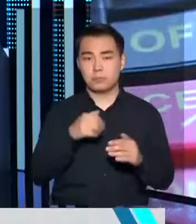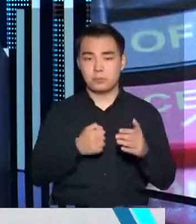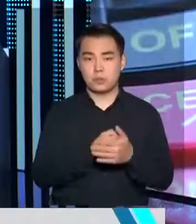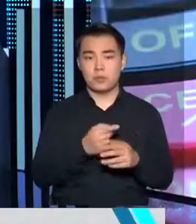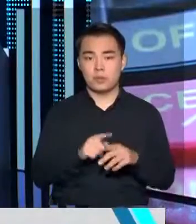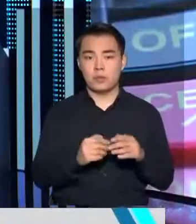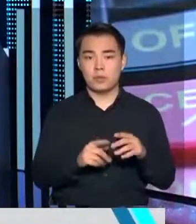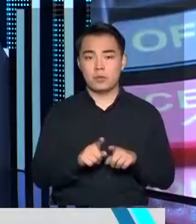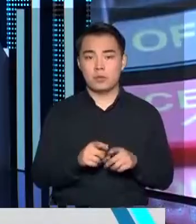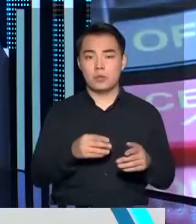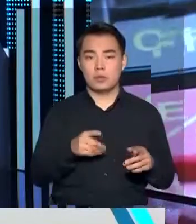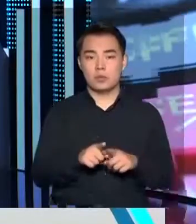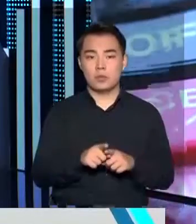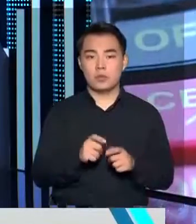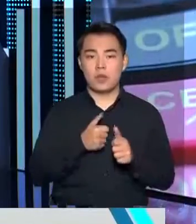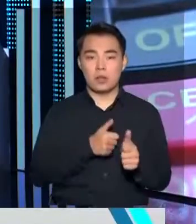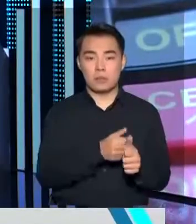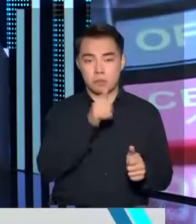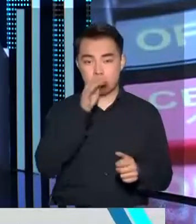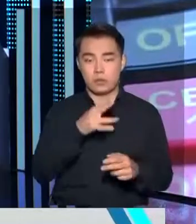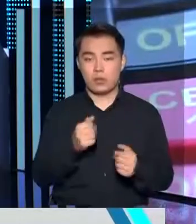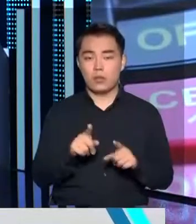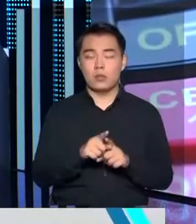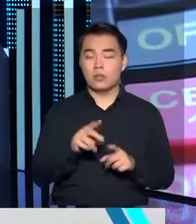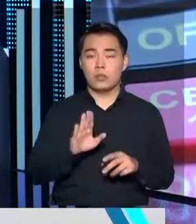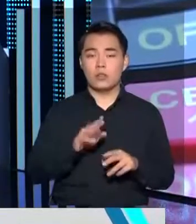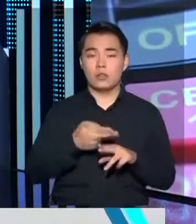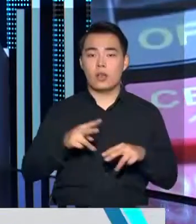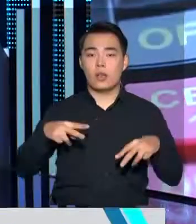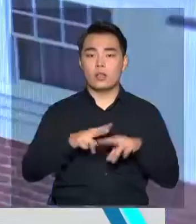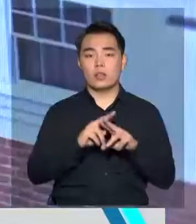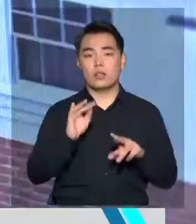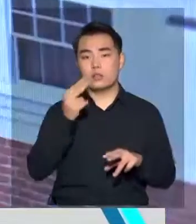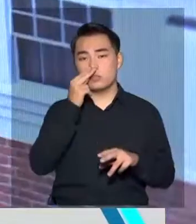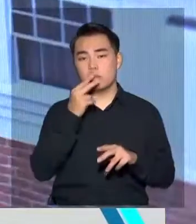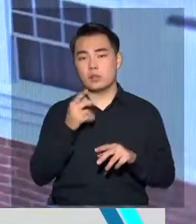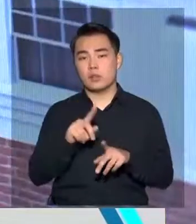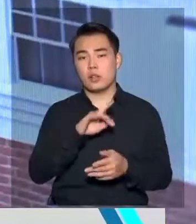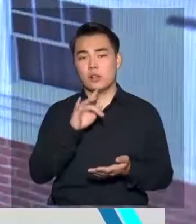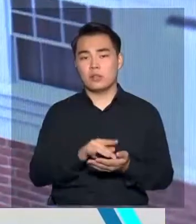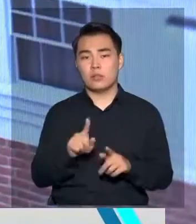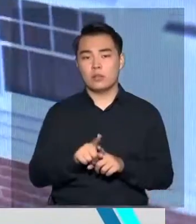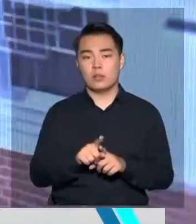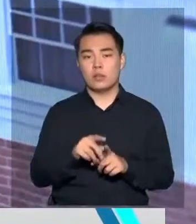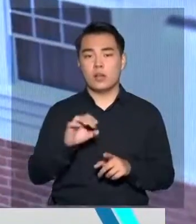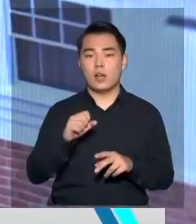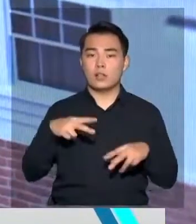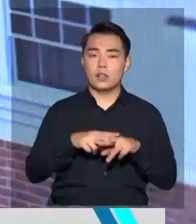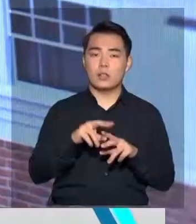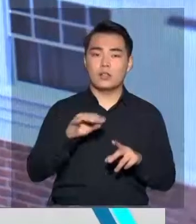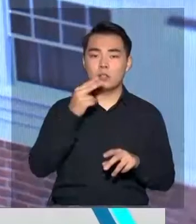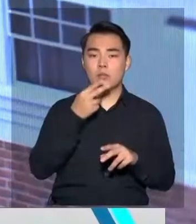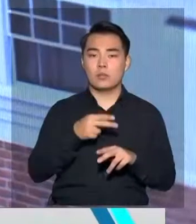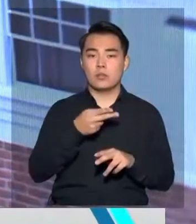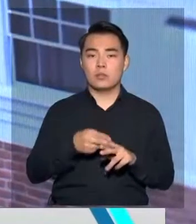мысалға бүгінгі таңда Астана қаласы, Шымкент қаласы, Шымкент емес, Астана мен Алматы қалаларында 290